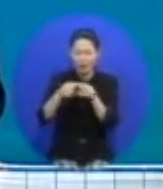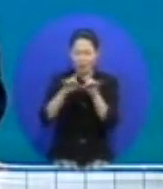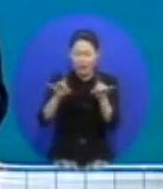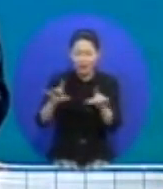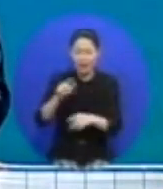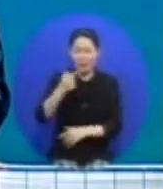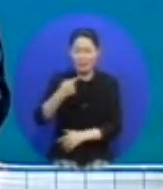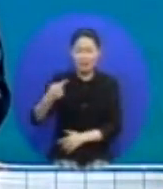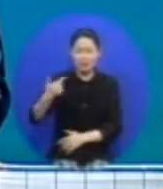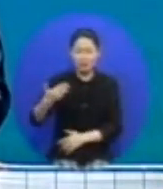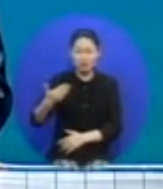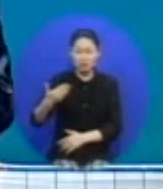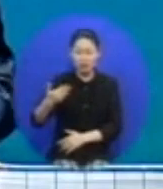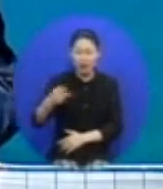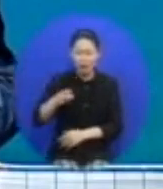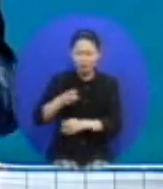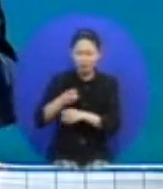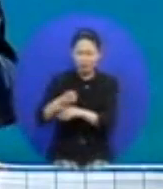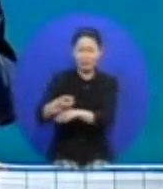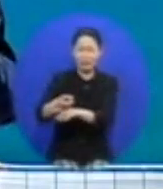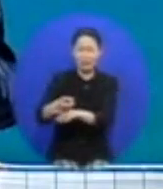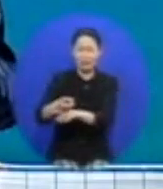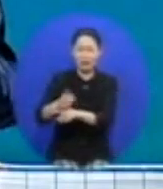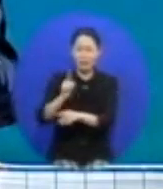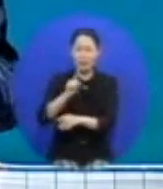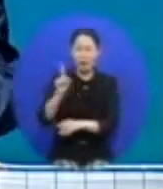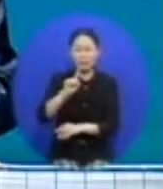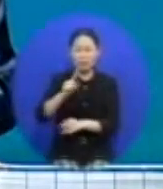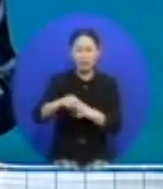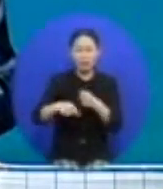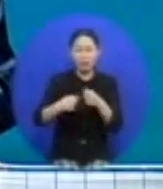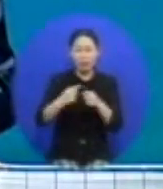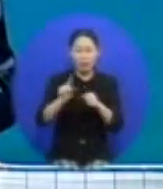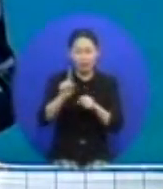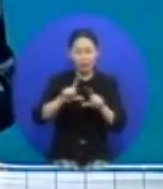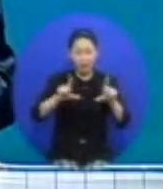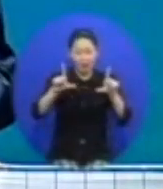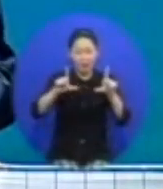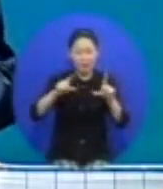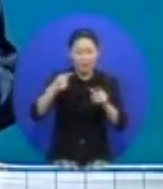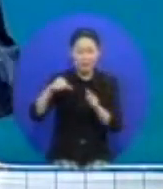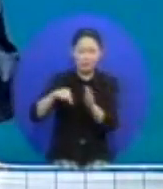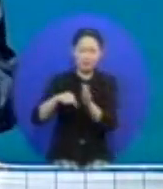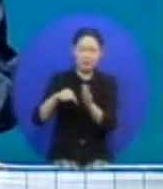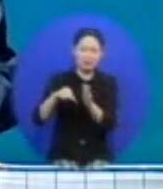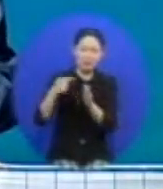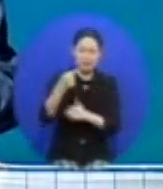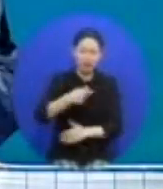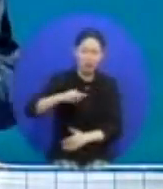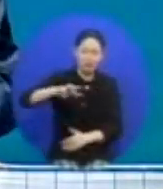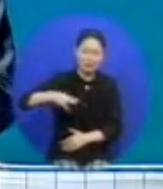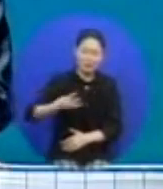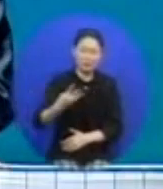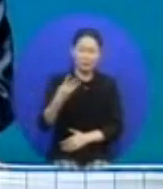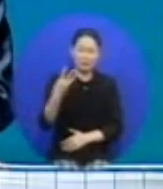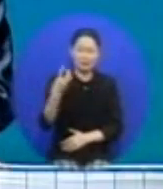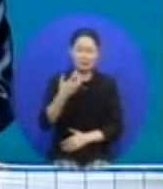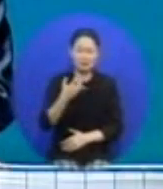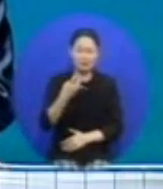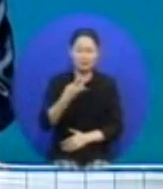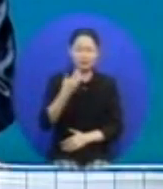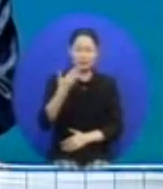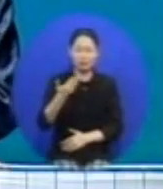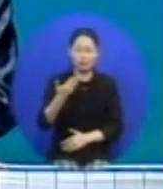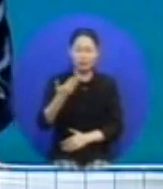여러분 아십니까 어느샌가 는 1393 회나 119 가 출동해 때는 거에요 부부싸움 말리던